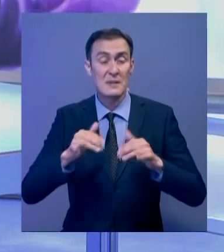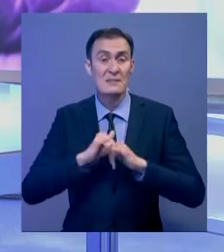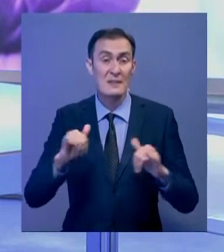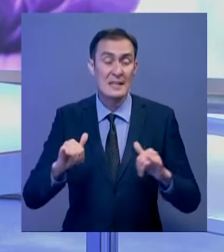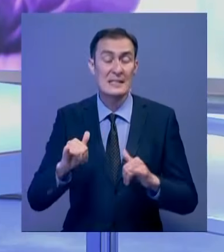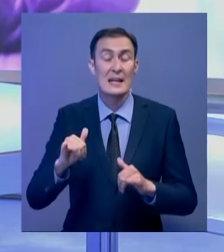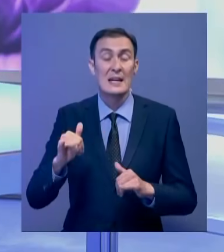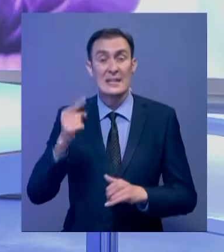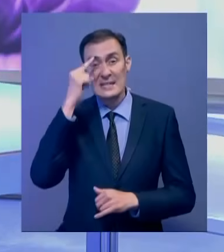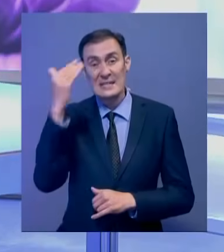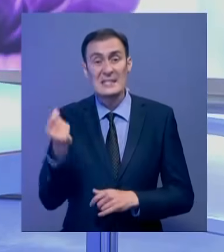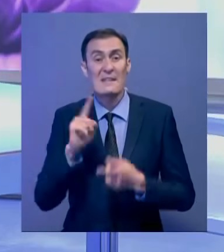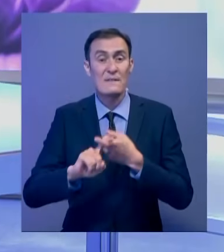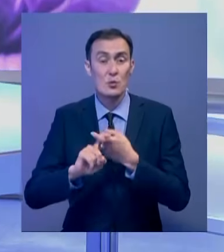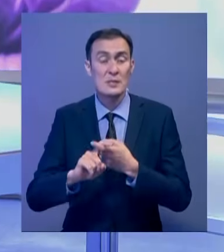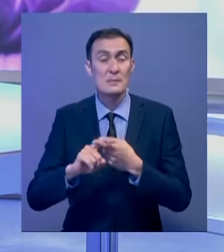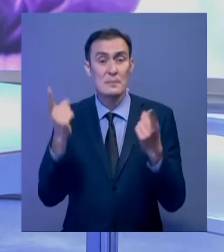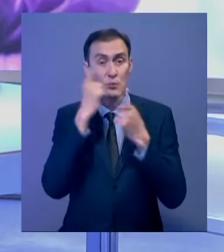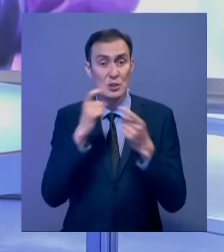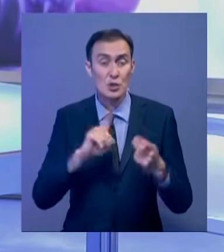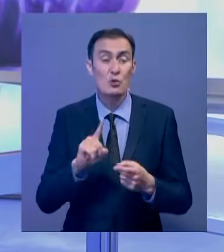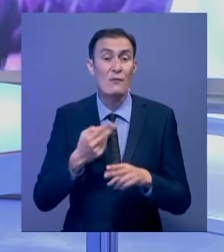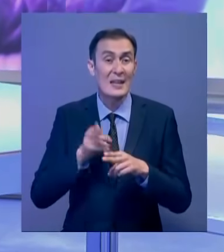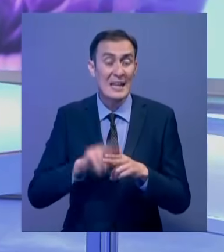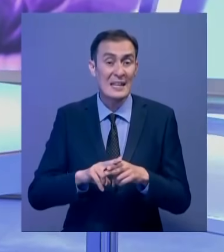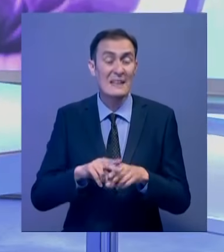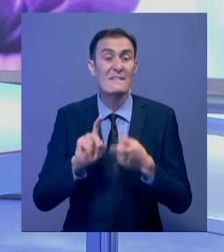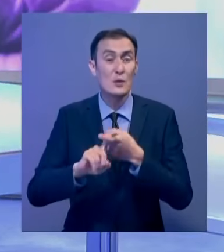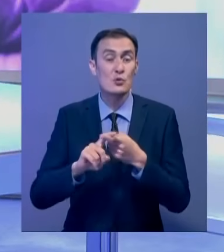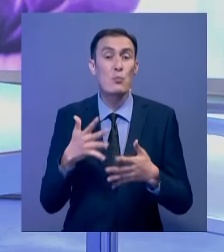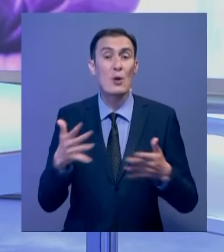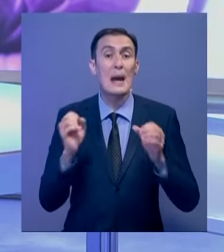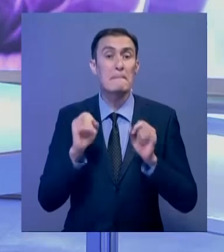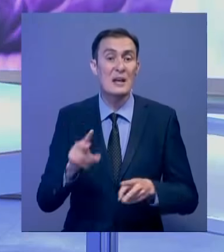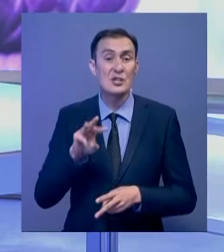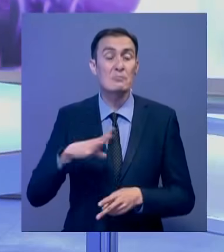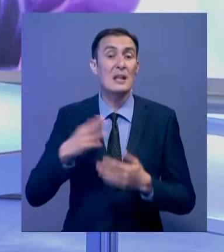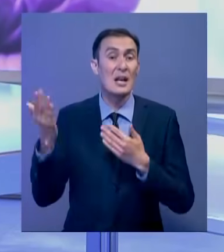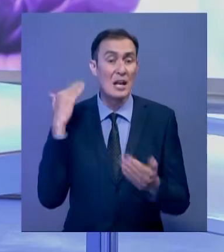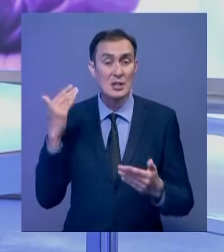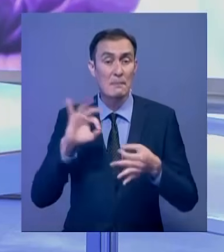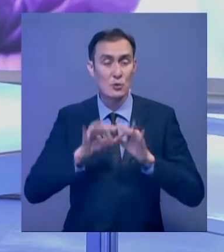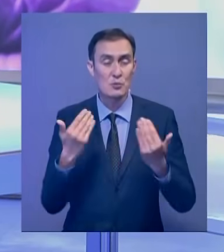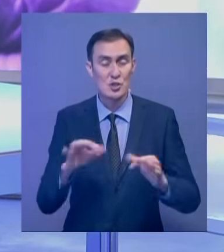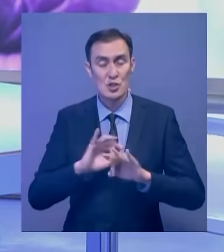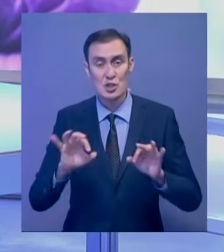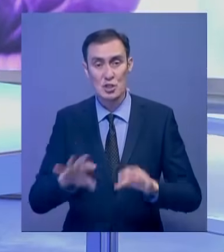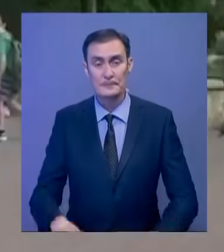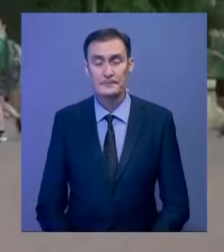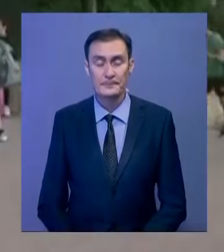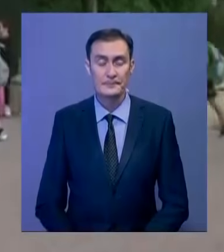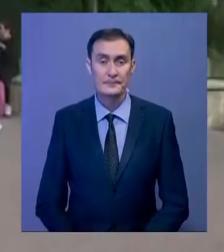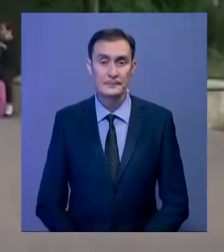Это последние данные ВОЗ. Специалисты предупреждают, дельта-вариант коронавируса гораздо опаснее своих предшественников. Подробнее в сюжете.